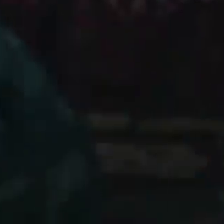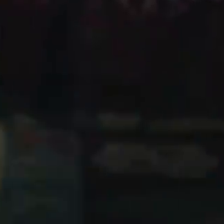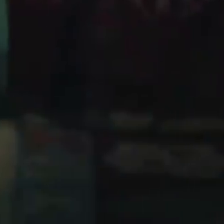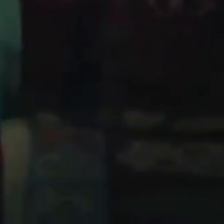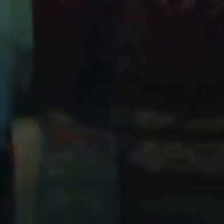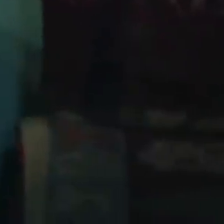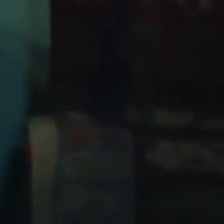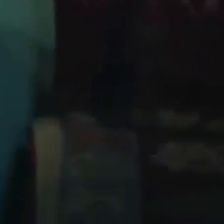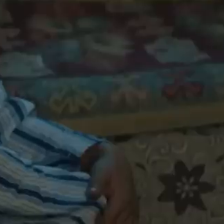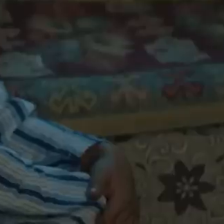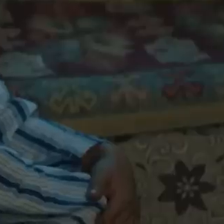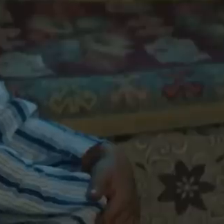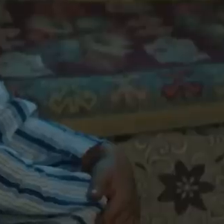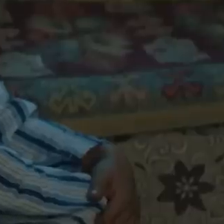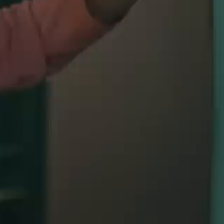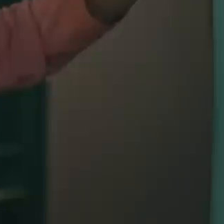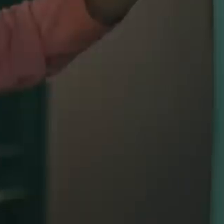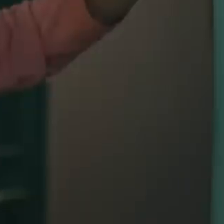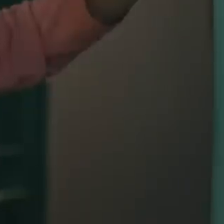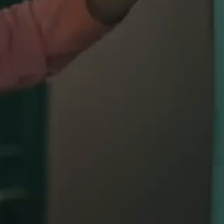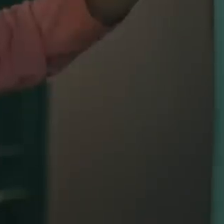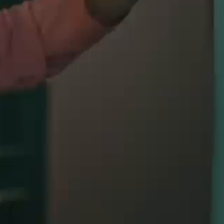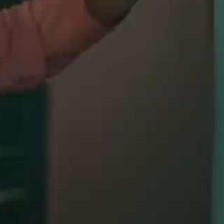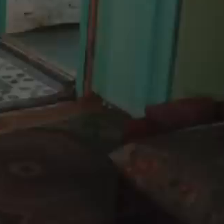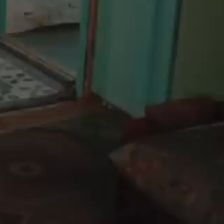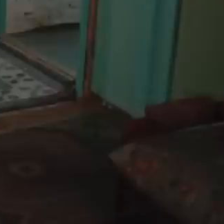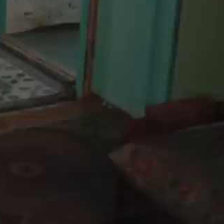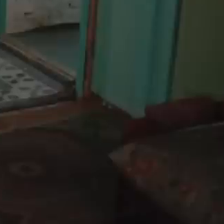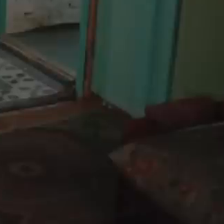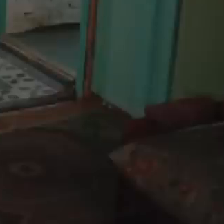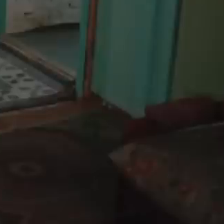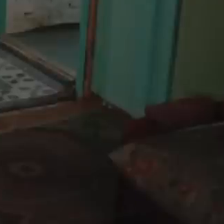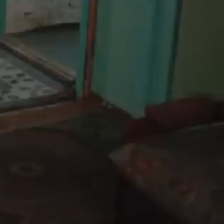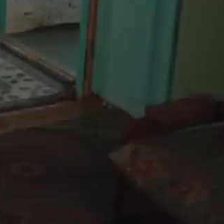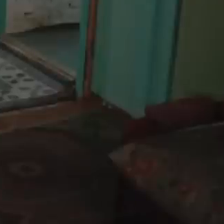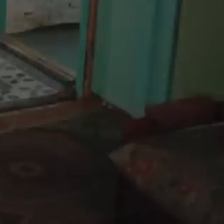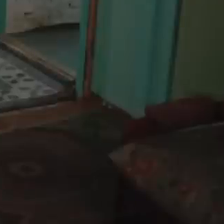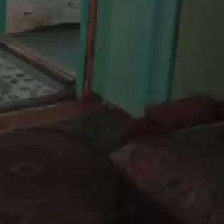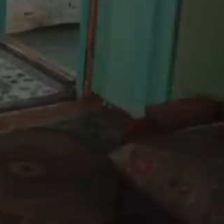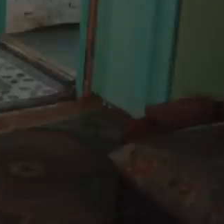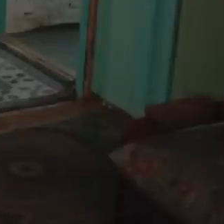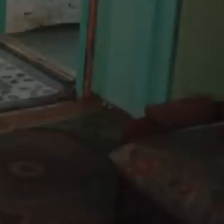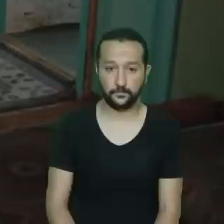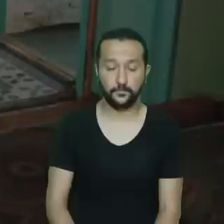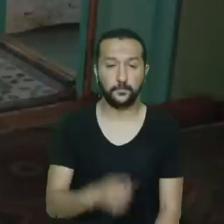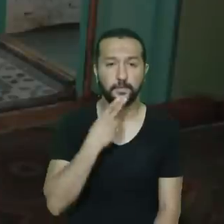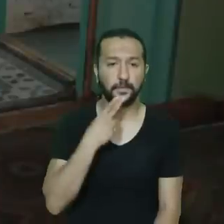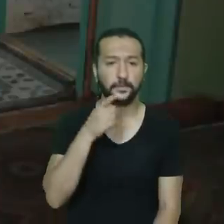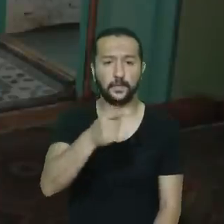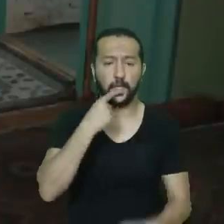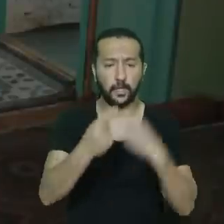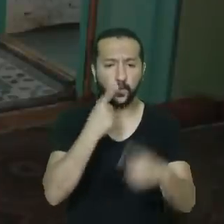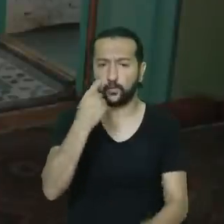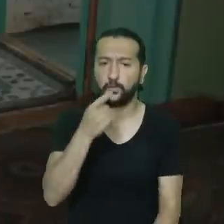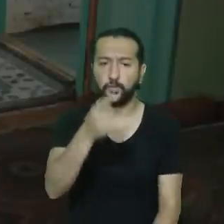Komutan tövbe tövbe diyerek bunaltılı kalktı yerinden. Sibel sıktığı dişleriyle sinirle bakıyor. Hüseyin kalkıp sokuldu. Kız sen ne konuşuyorsun,